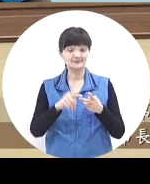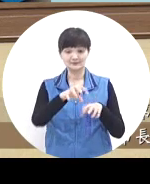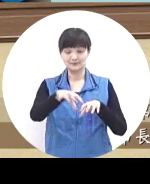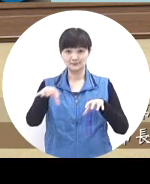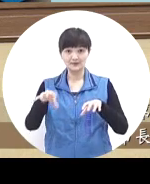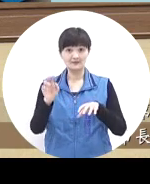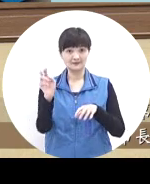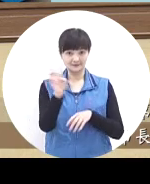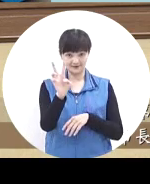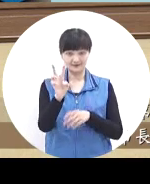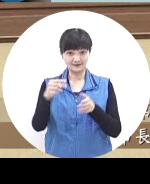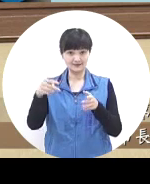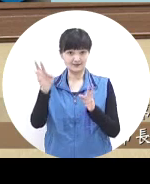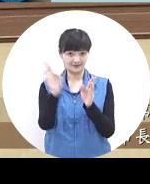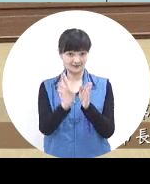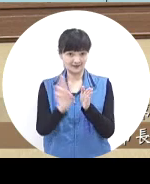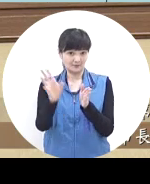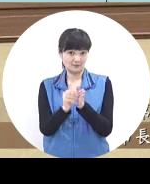电场。